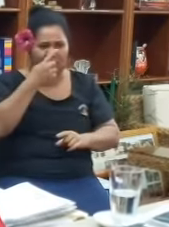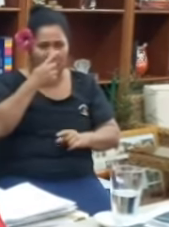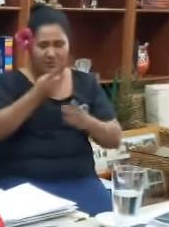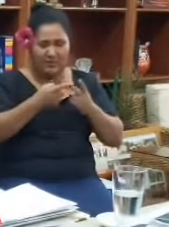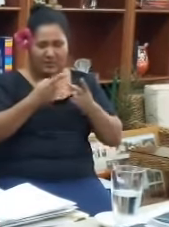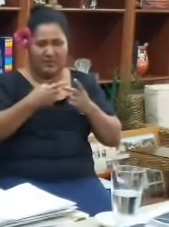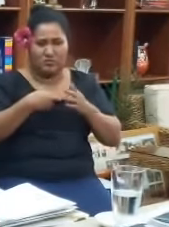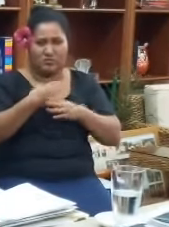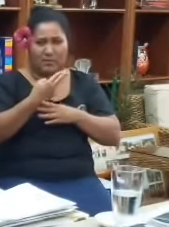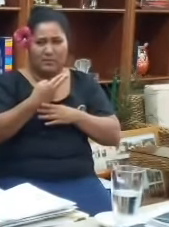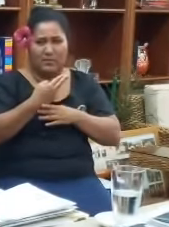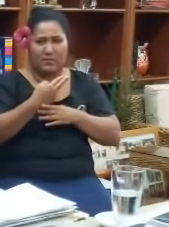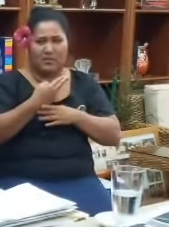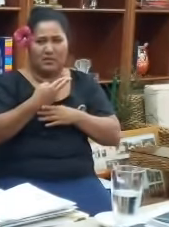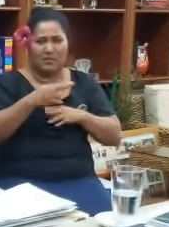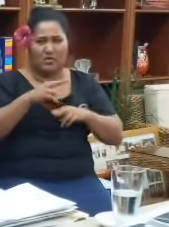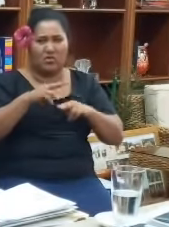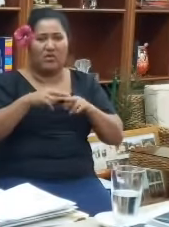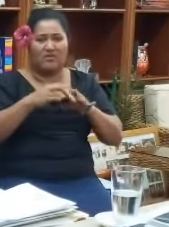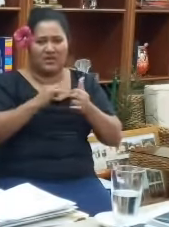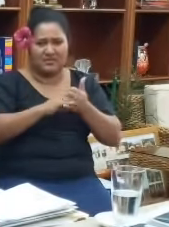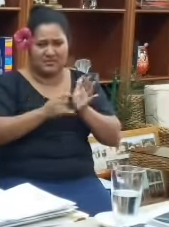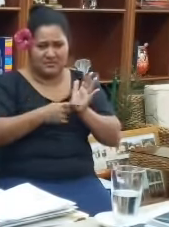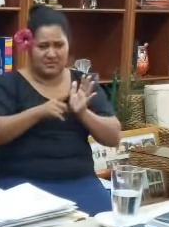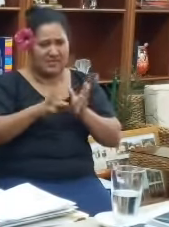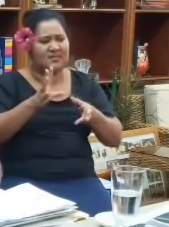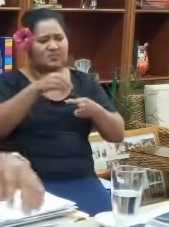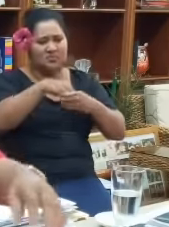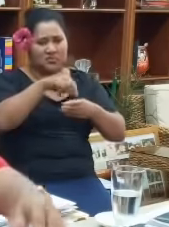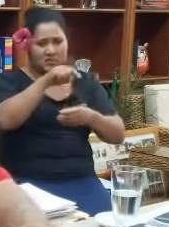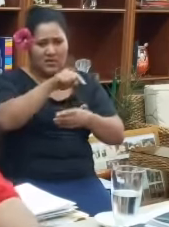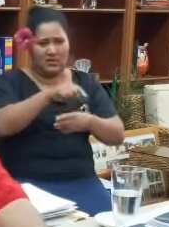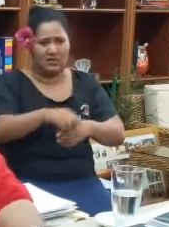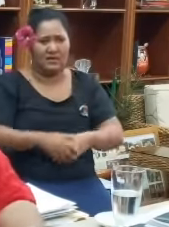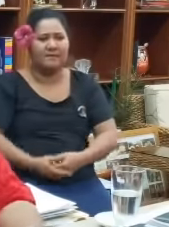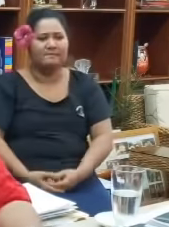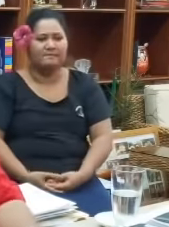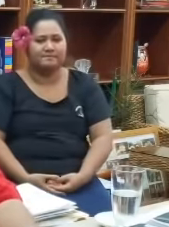le on fast le no